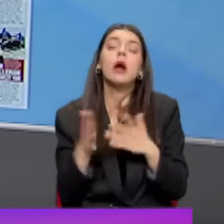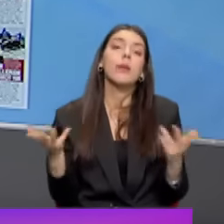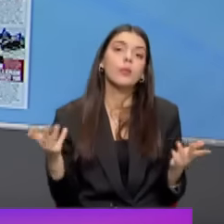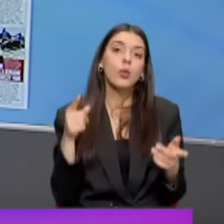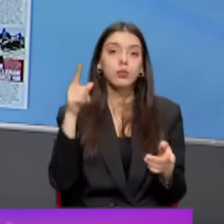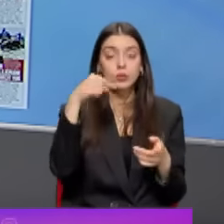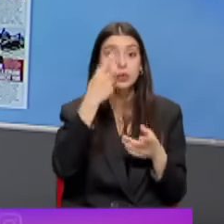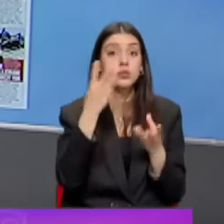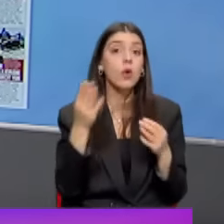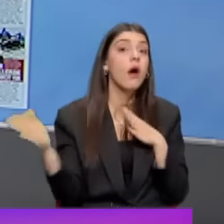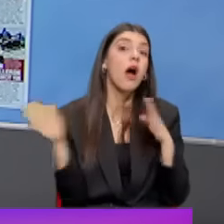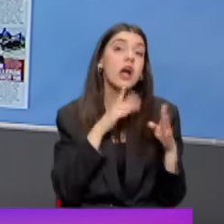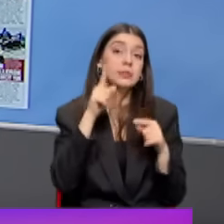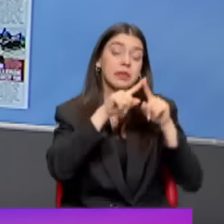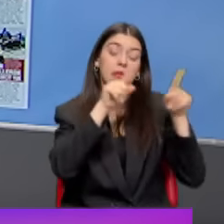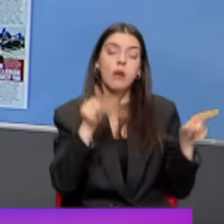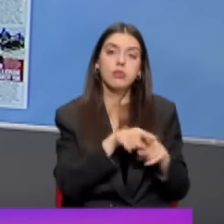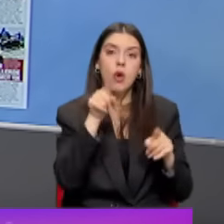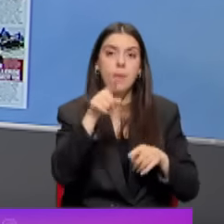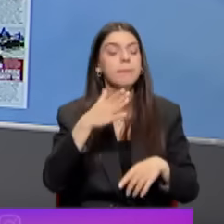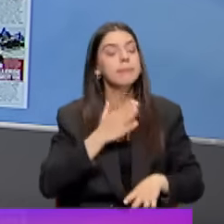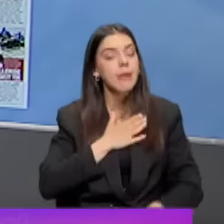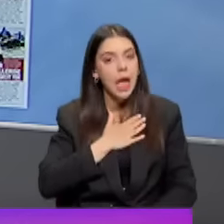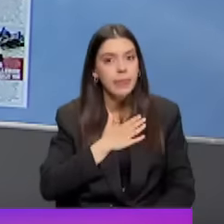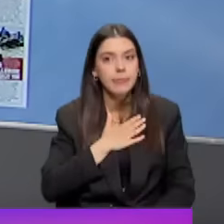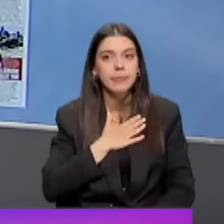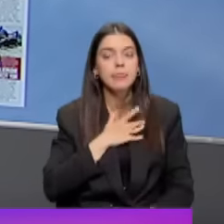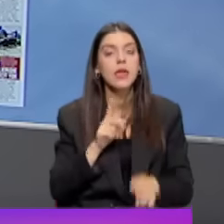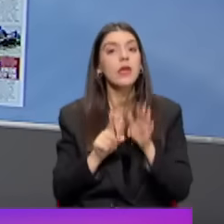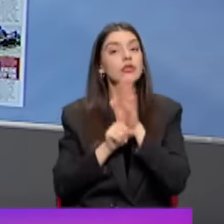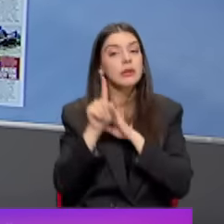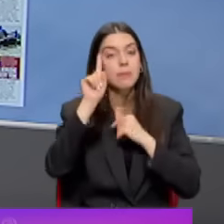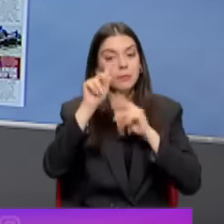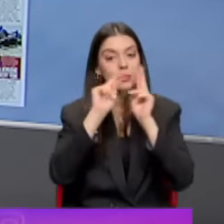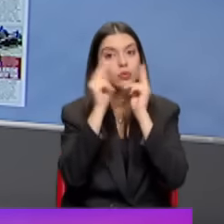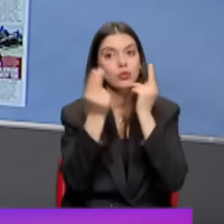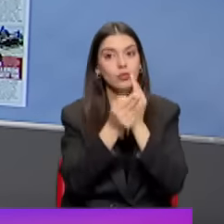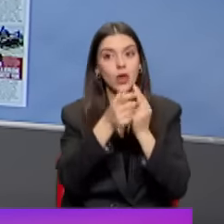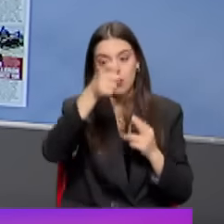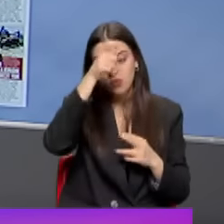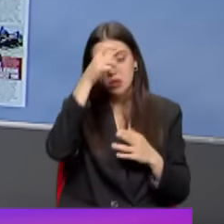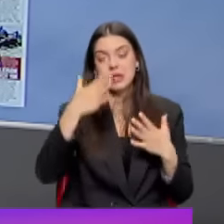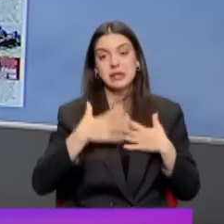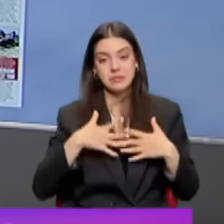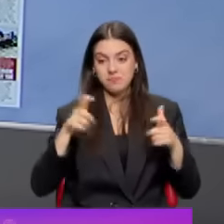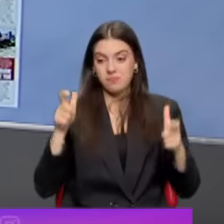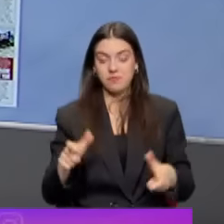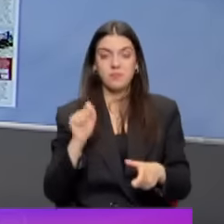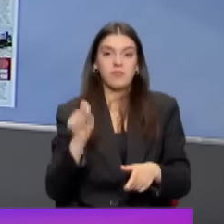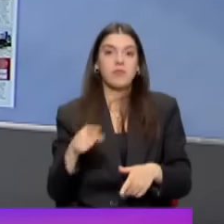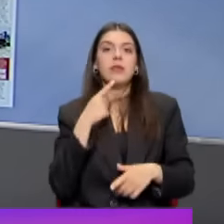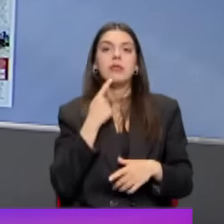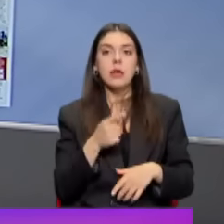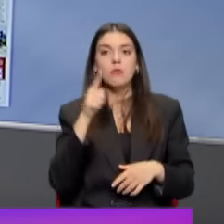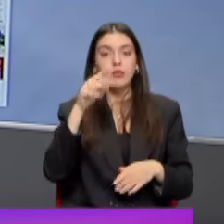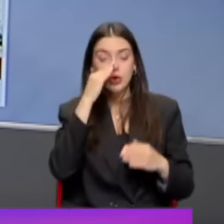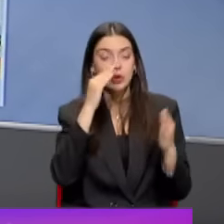Ve bu çok acı bir tablodur ben Eee gelişmiş bir dünya ülkesiyim diyen ülkeye yakışan bir tablo